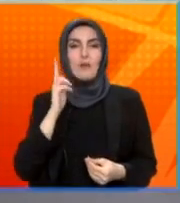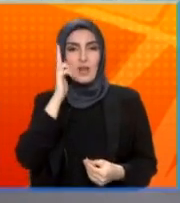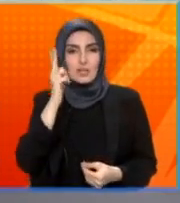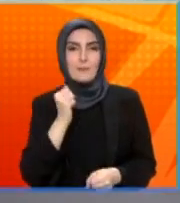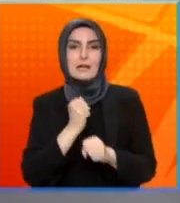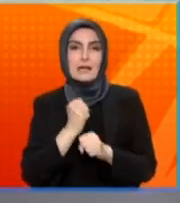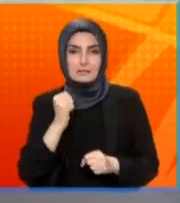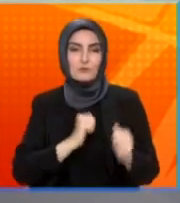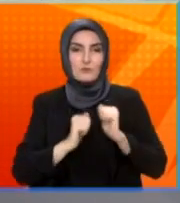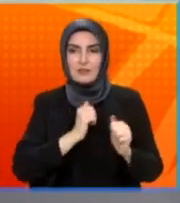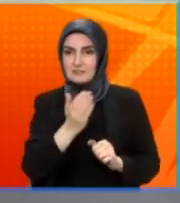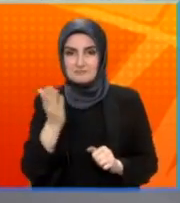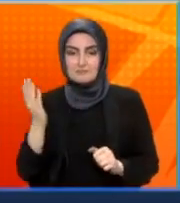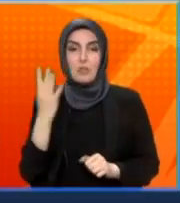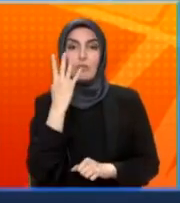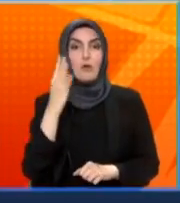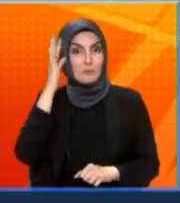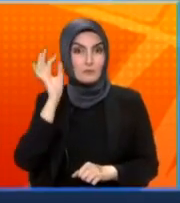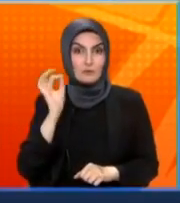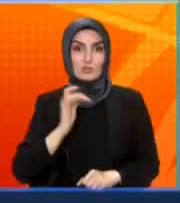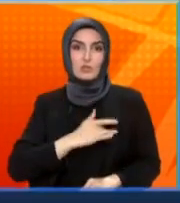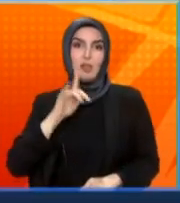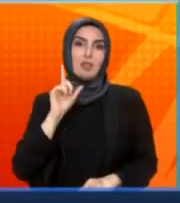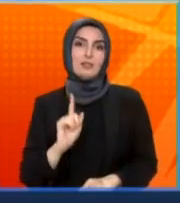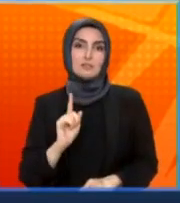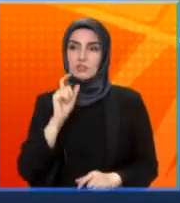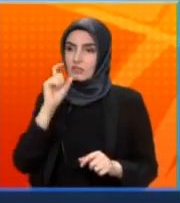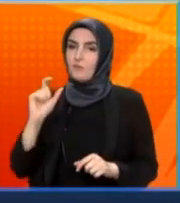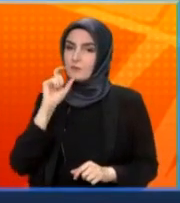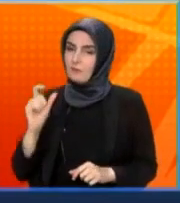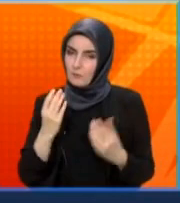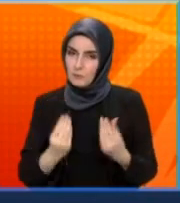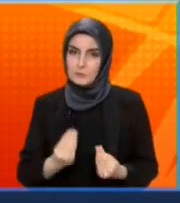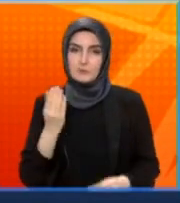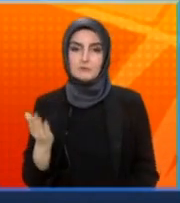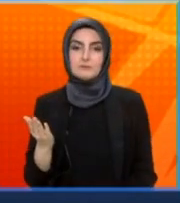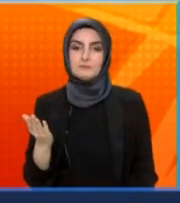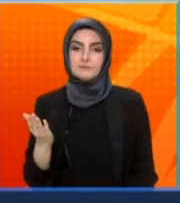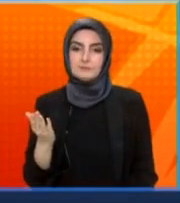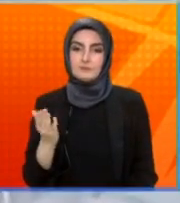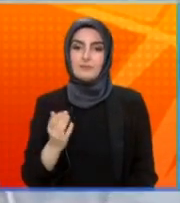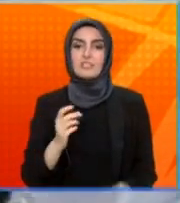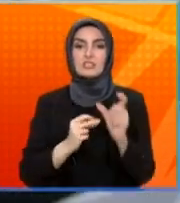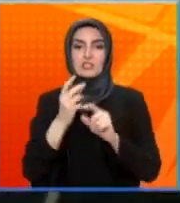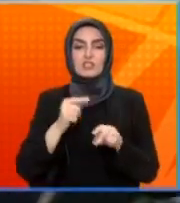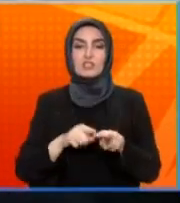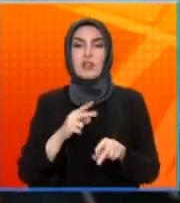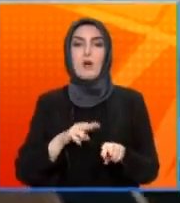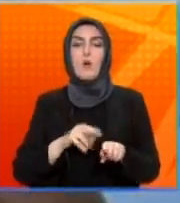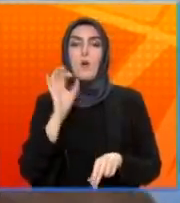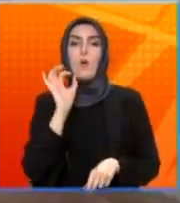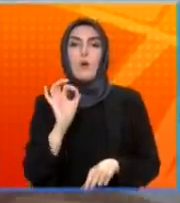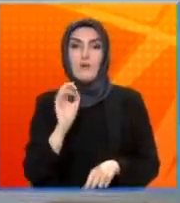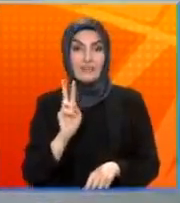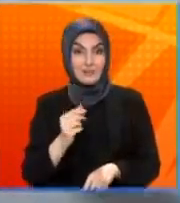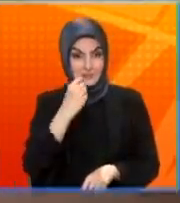yayında izleyenlerin sorularını yanıtladı. C vitamini ve D vitamini takviyesi, özellikle bir de çinko takviyesinin bu dönemde iyi olduğunu biliyoruz. Ailelerin en çok